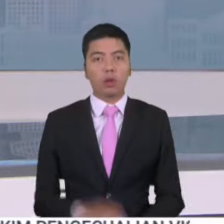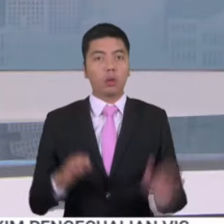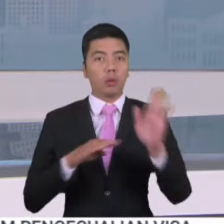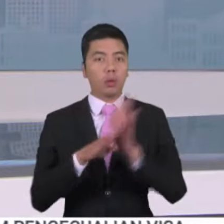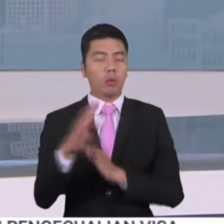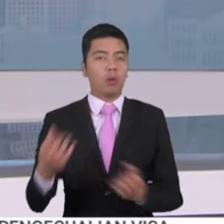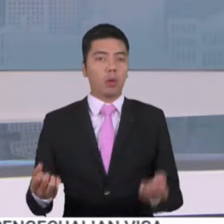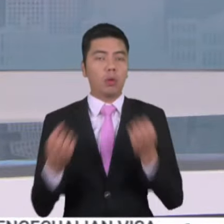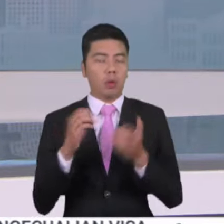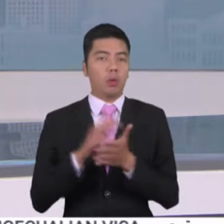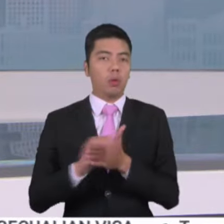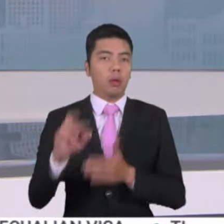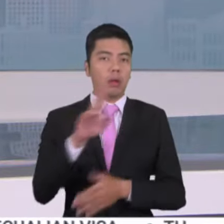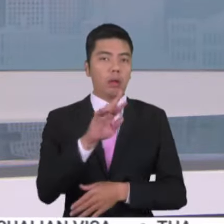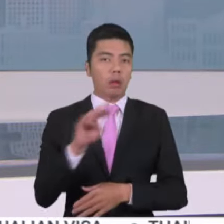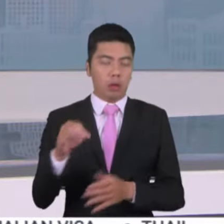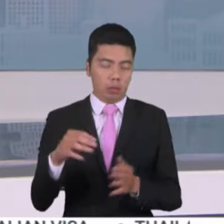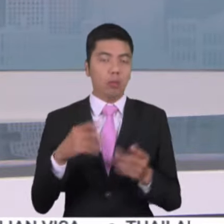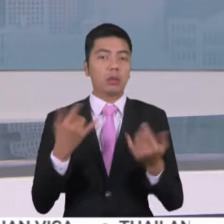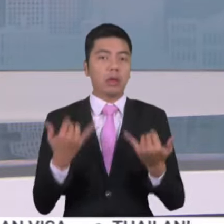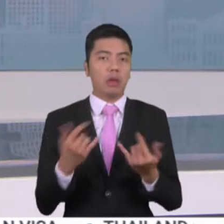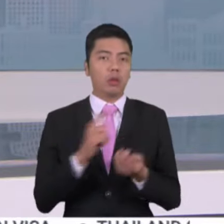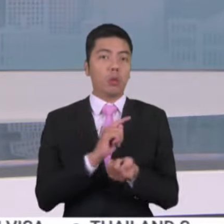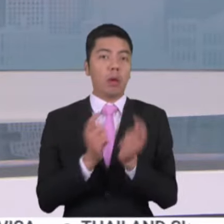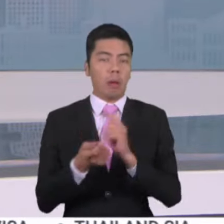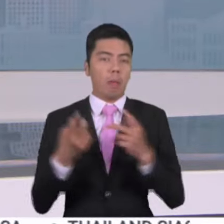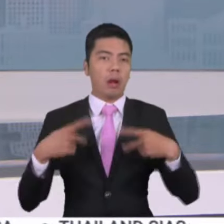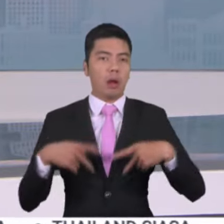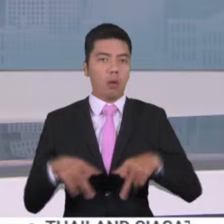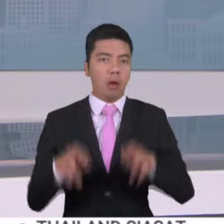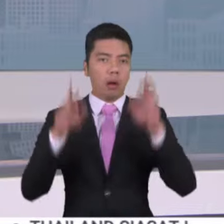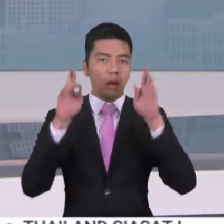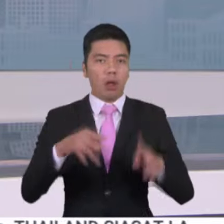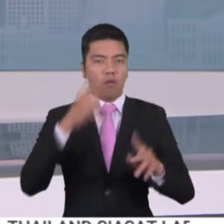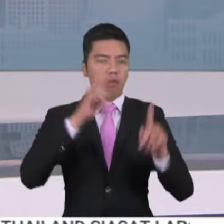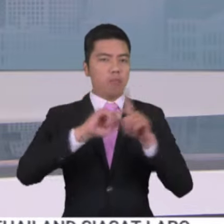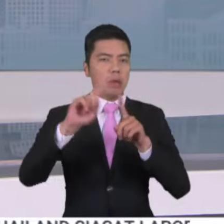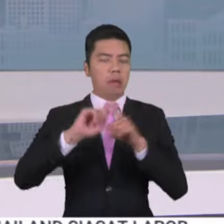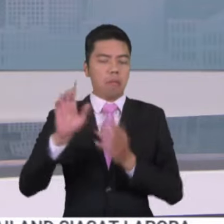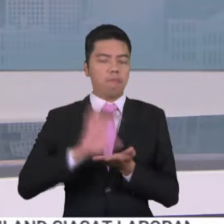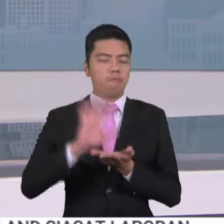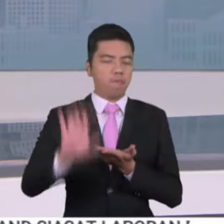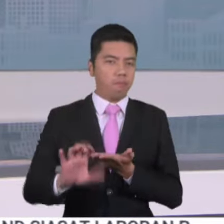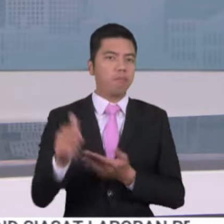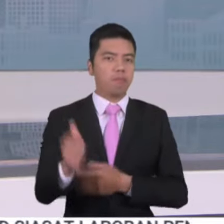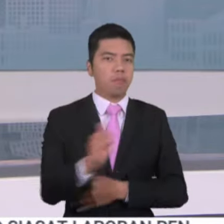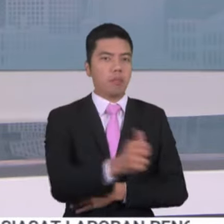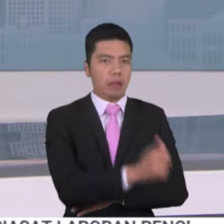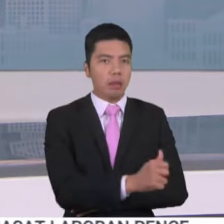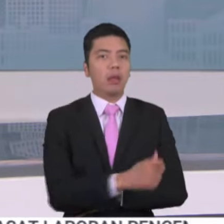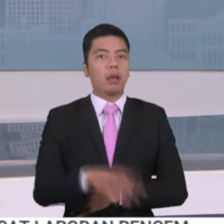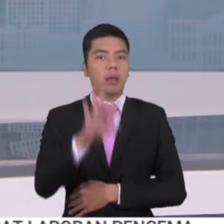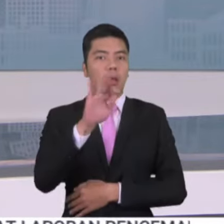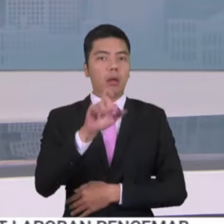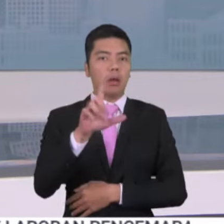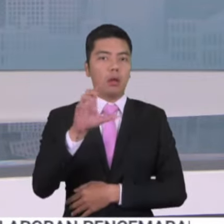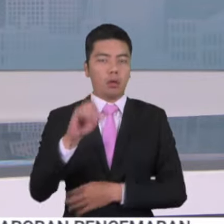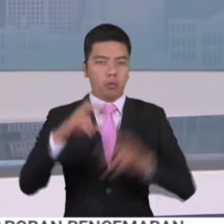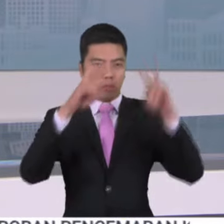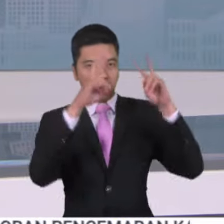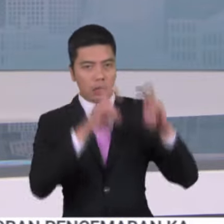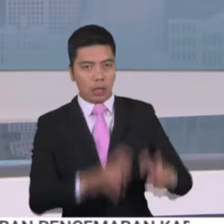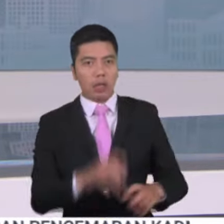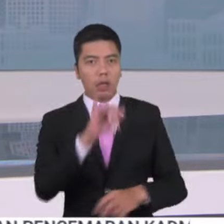Tren pengukuhan ringgit ketika ini menjadi peluang terbaik rakyat mempelbagai dan meningkatkan pelaburan masing-masing. Fellow Penyelidik Kanan